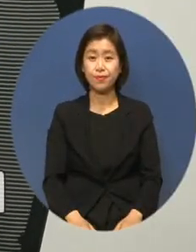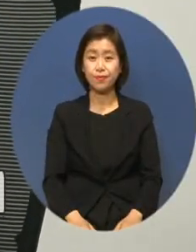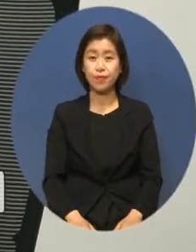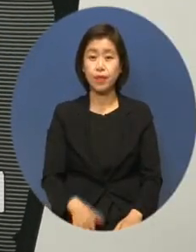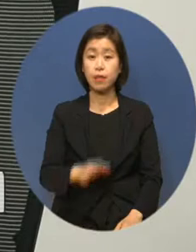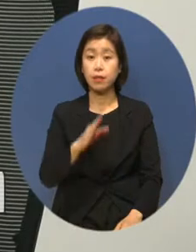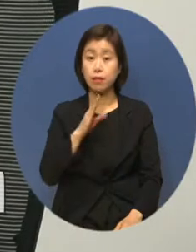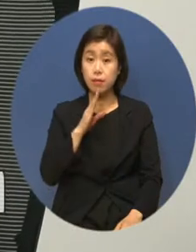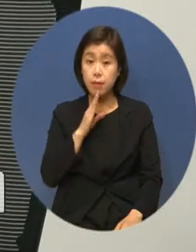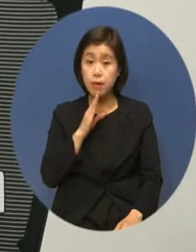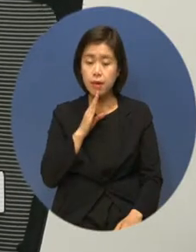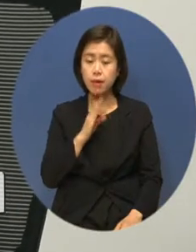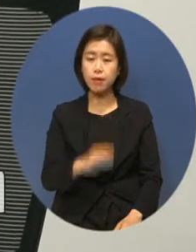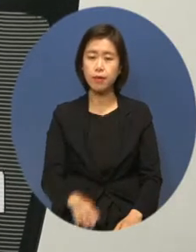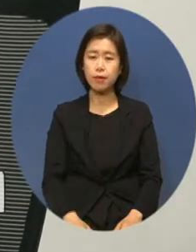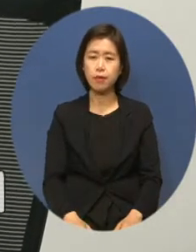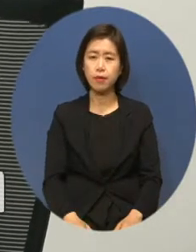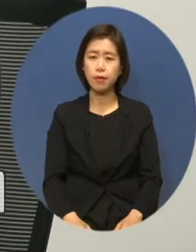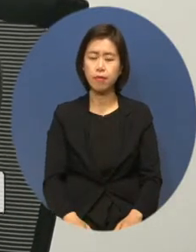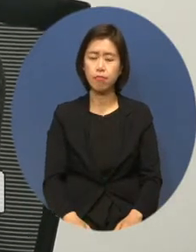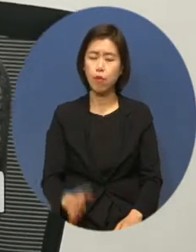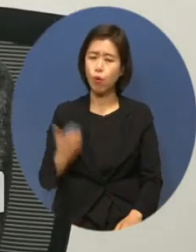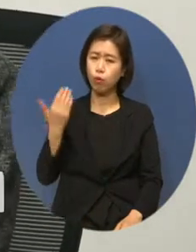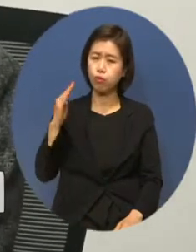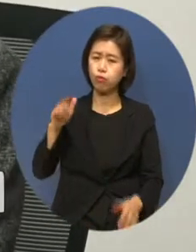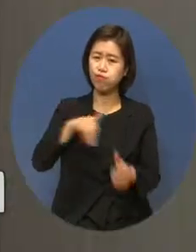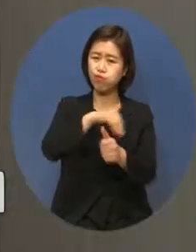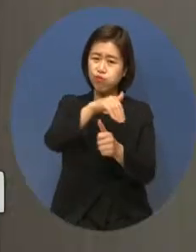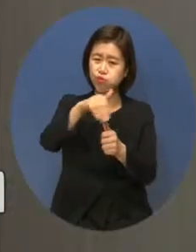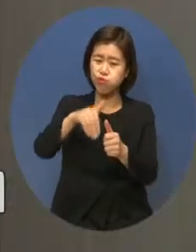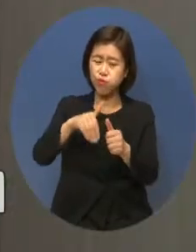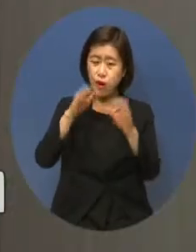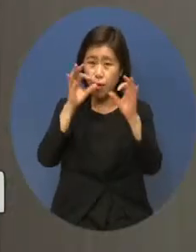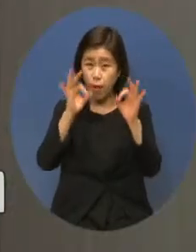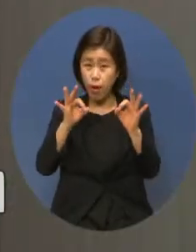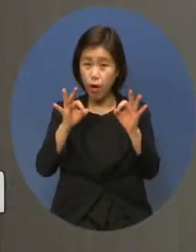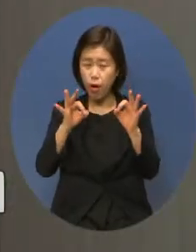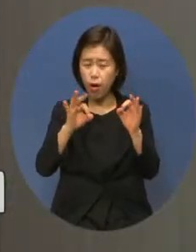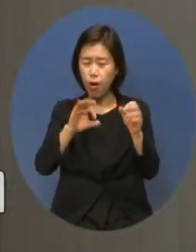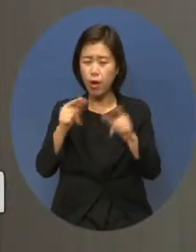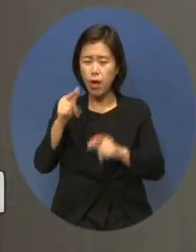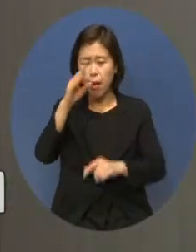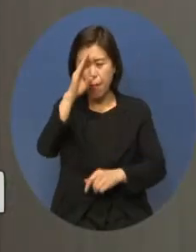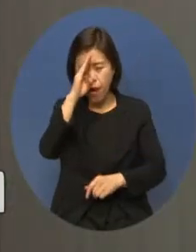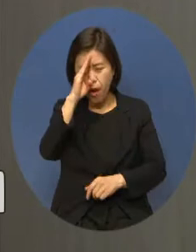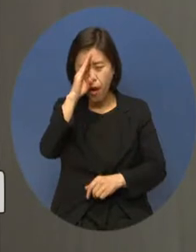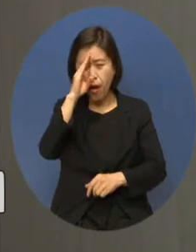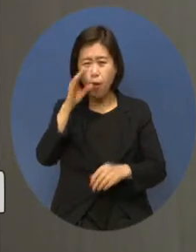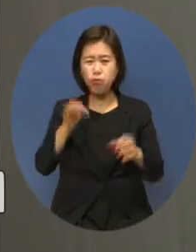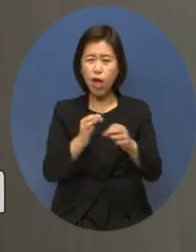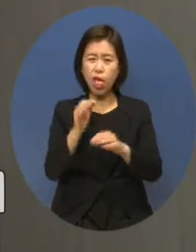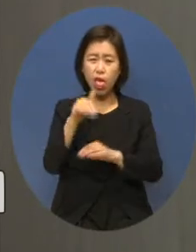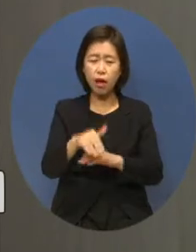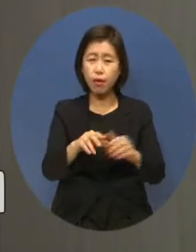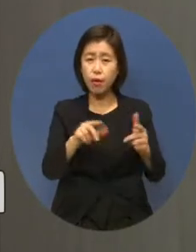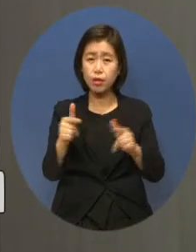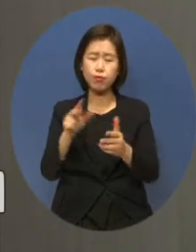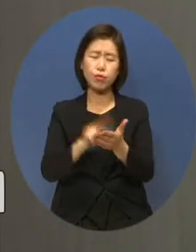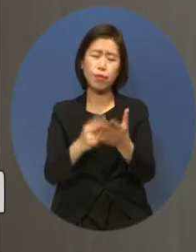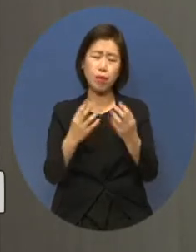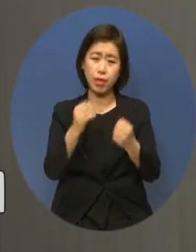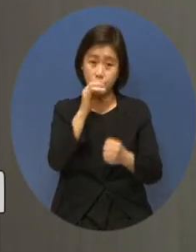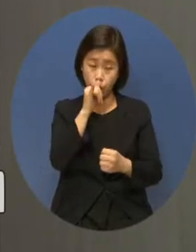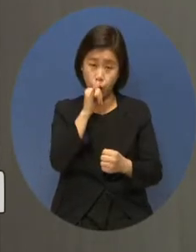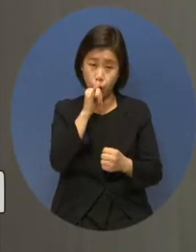정말 그 어느 때보다도 불확실하고 어려운 시기를 이제 코로나19가 우리 사회에 찾아온 이후 약 1년여를